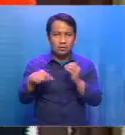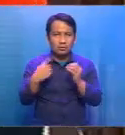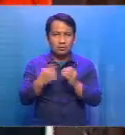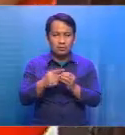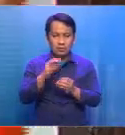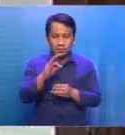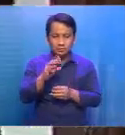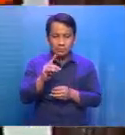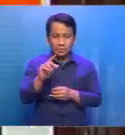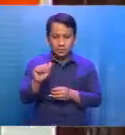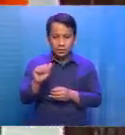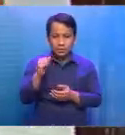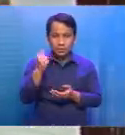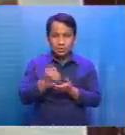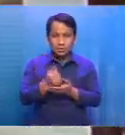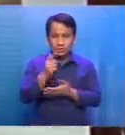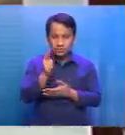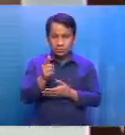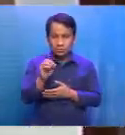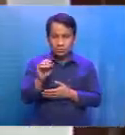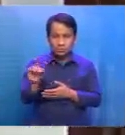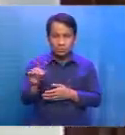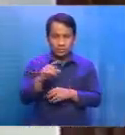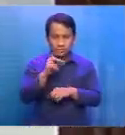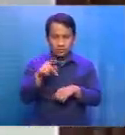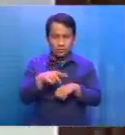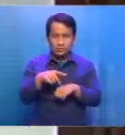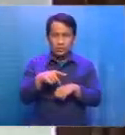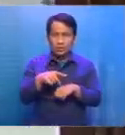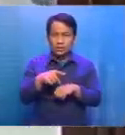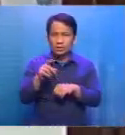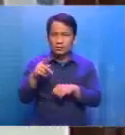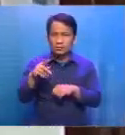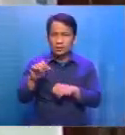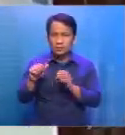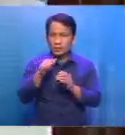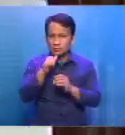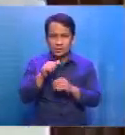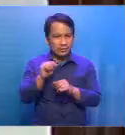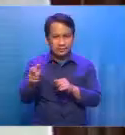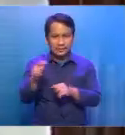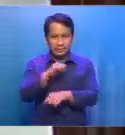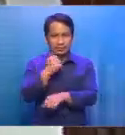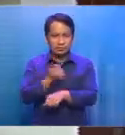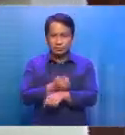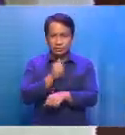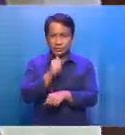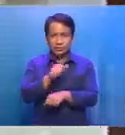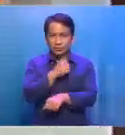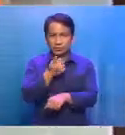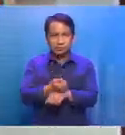sa FDA Act of 2009 at Philippine Pharmacy Act o hindi otorisadong pagbibenta